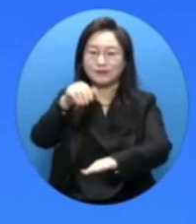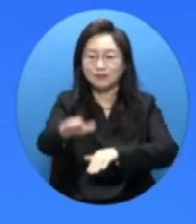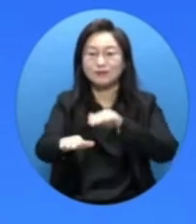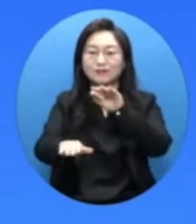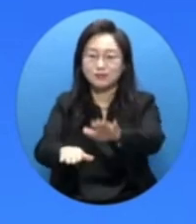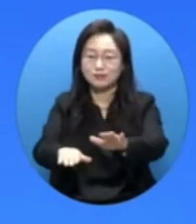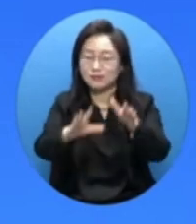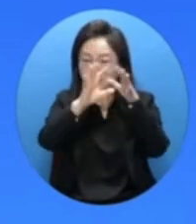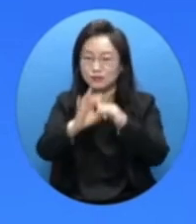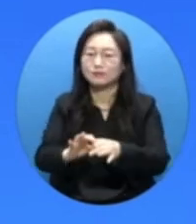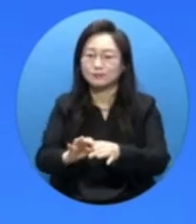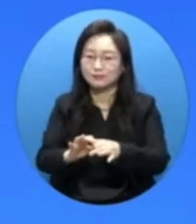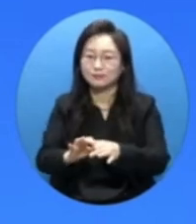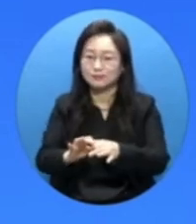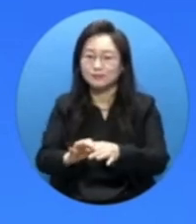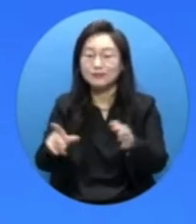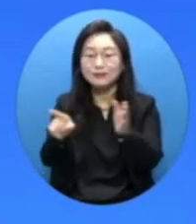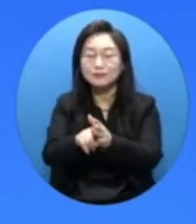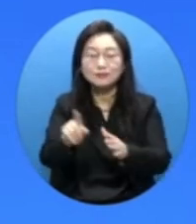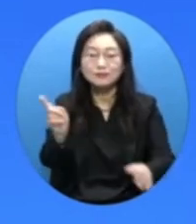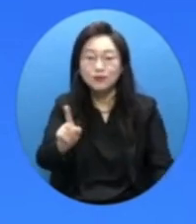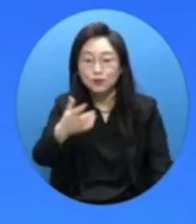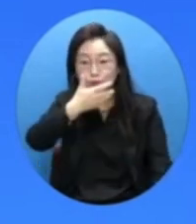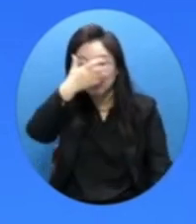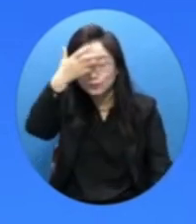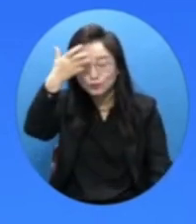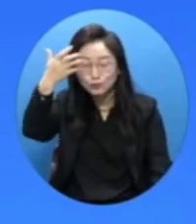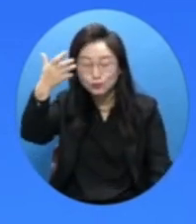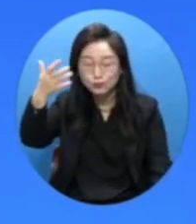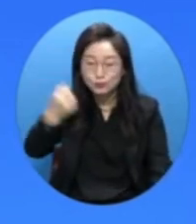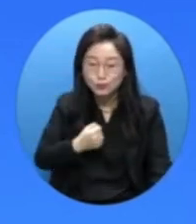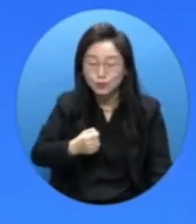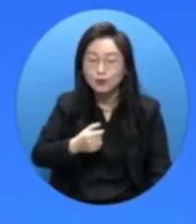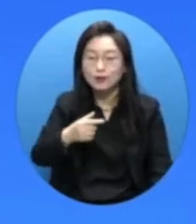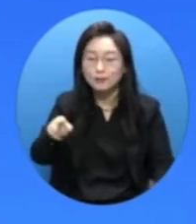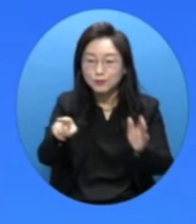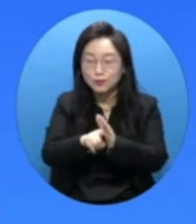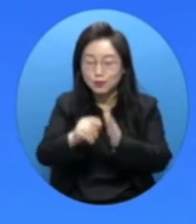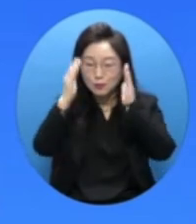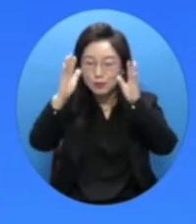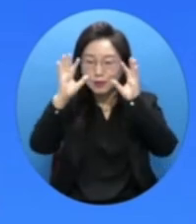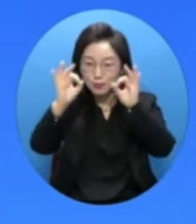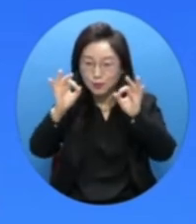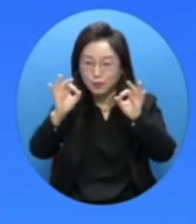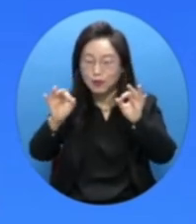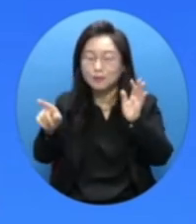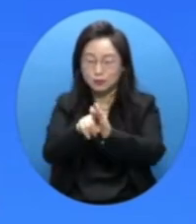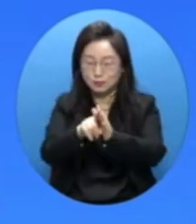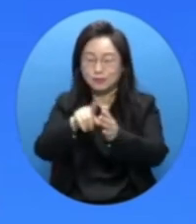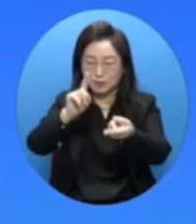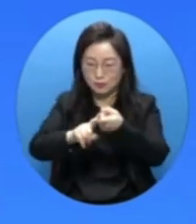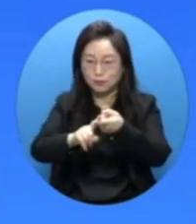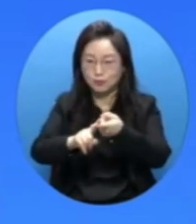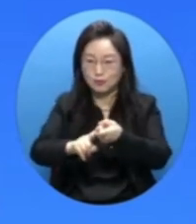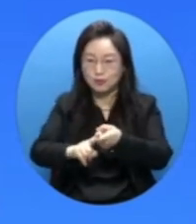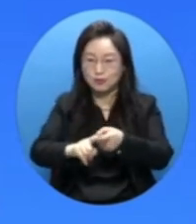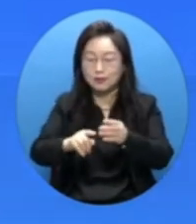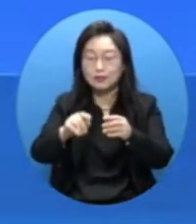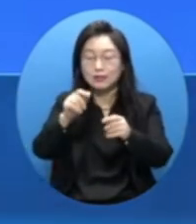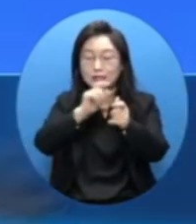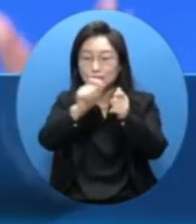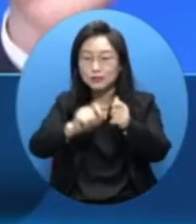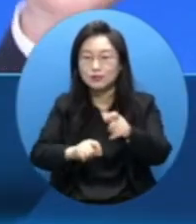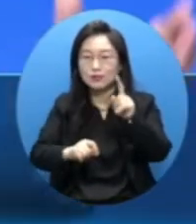또 전진해 나갔습니다 믿음은 꿈꾸어 믿고 바라는 것이 이미 이루어진 것처럼 믿는 것입니다 믿음장 히브리서 11장